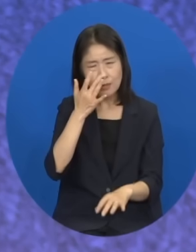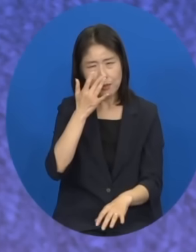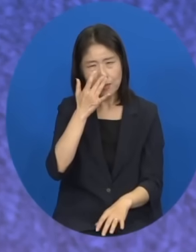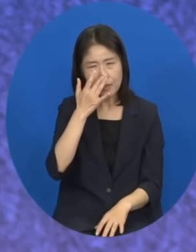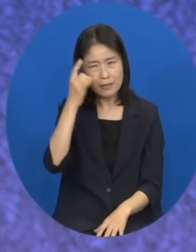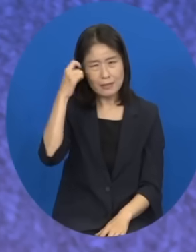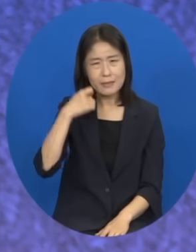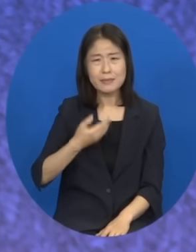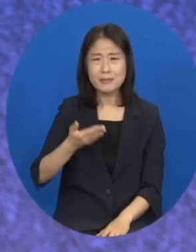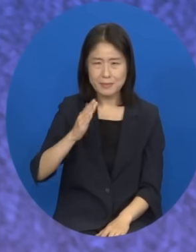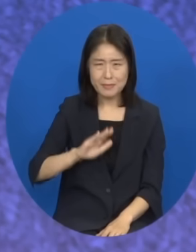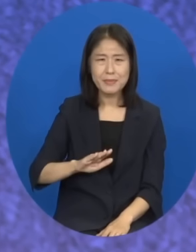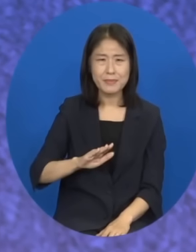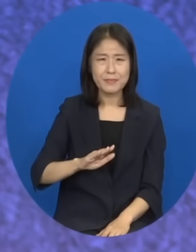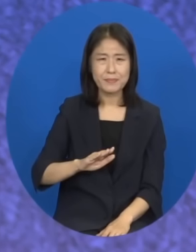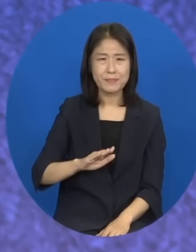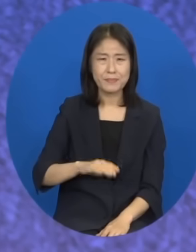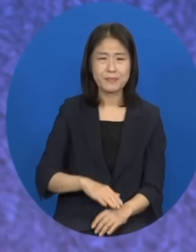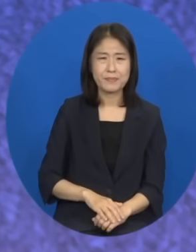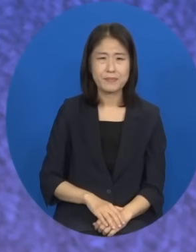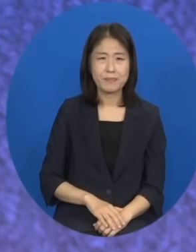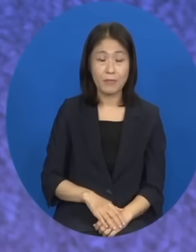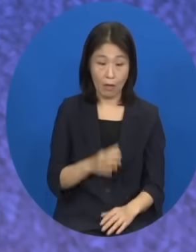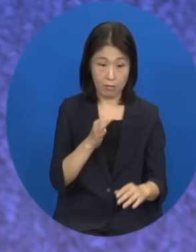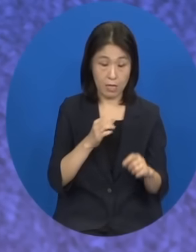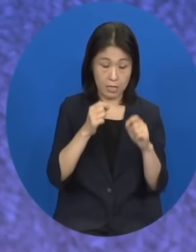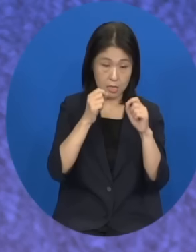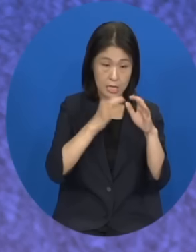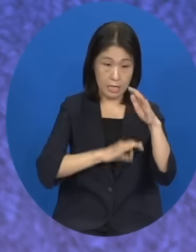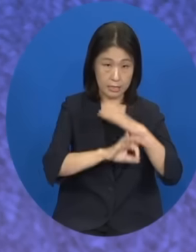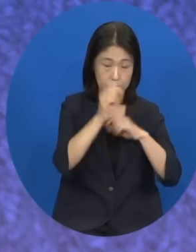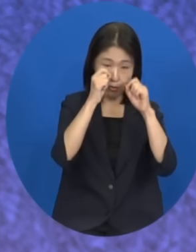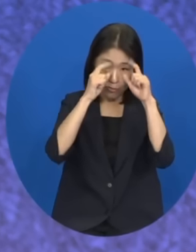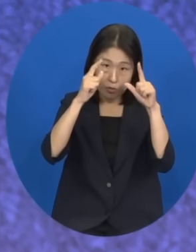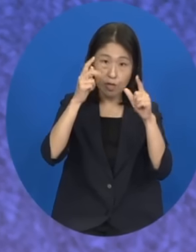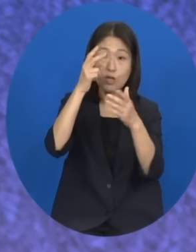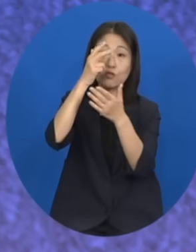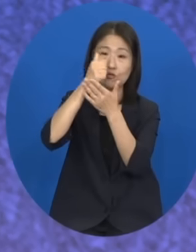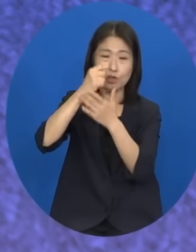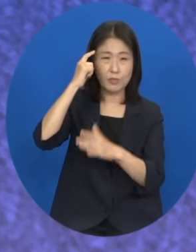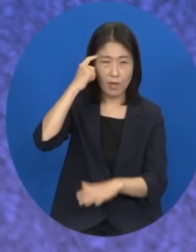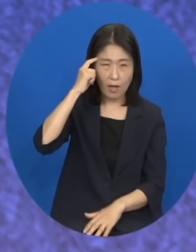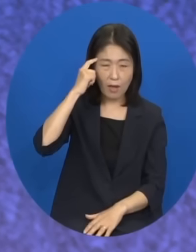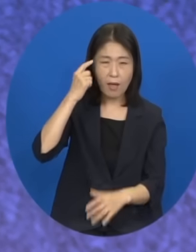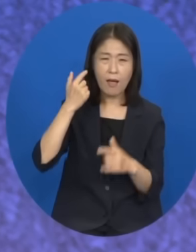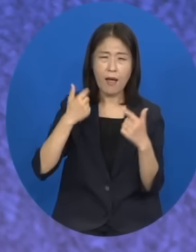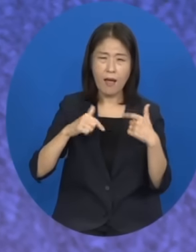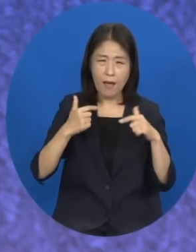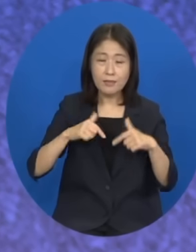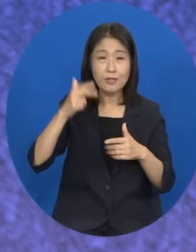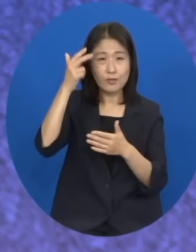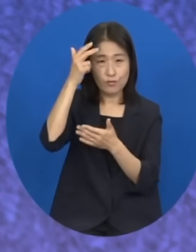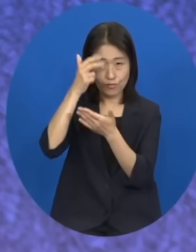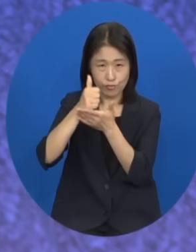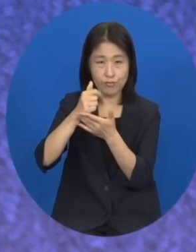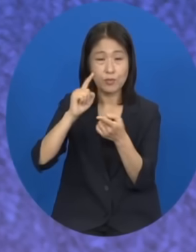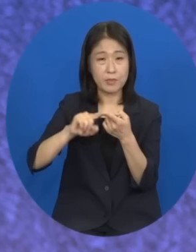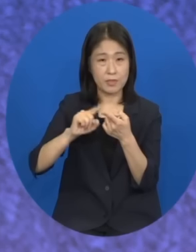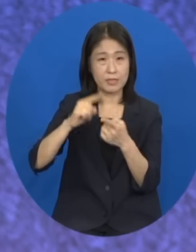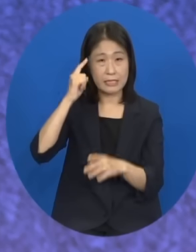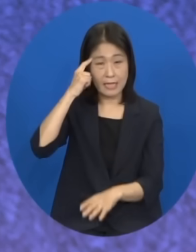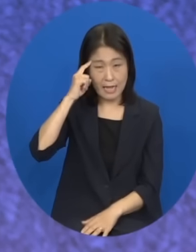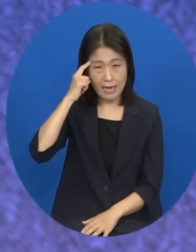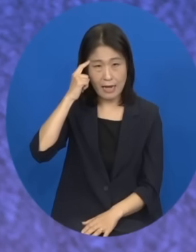때 주님 그렇게 시작했다. 그리고 항상 주님을 생각하며 그렇게 여러분들이